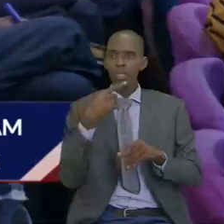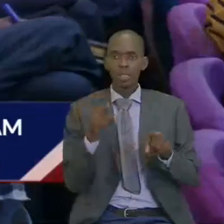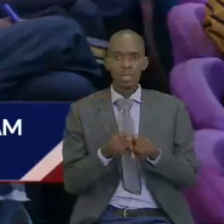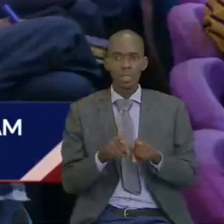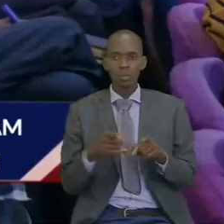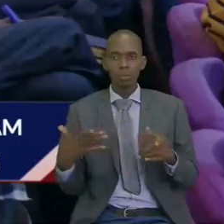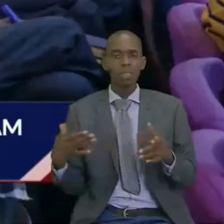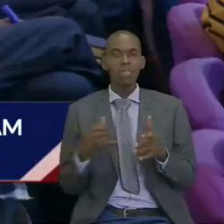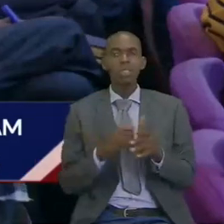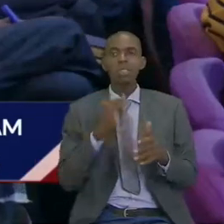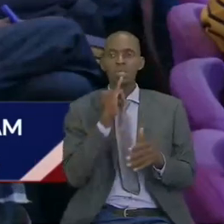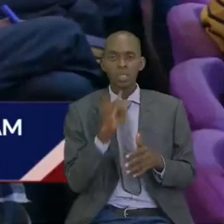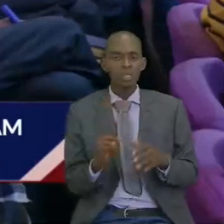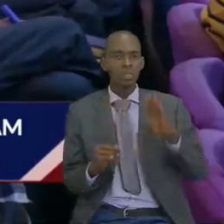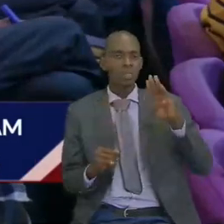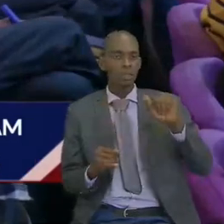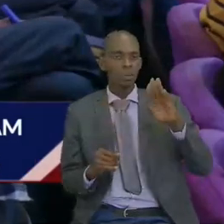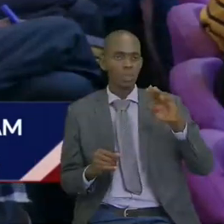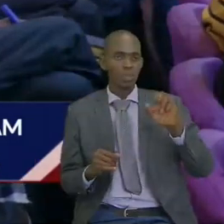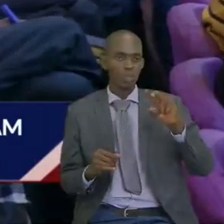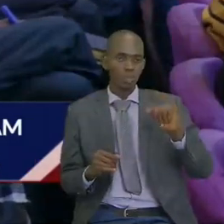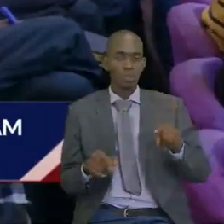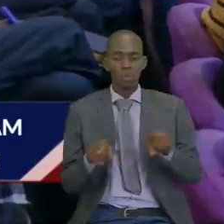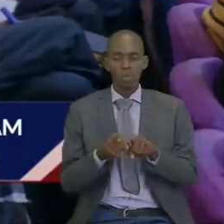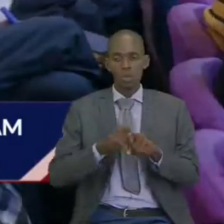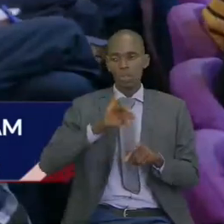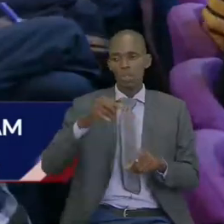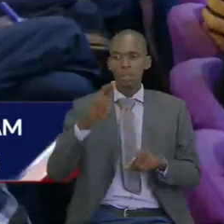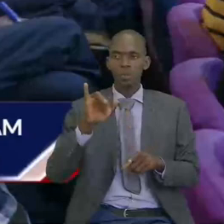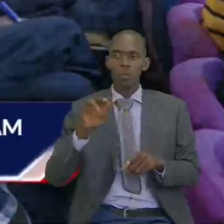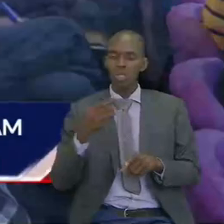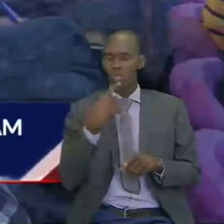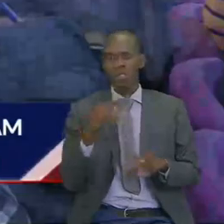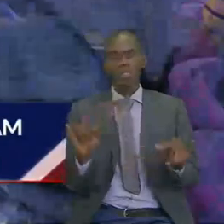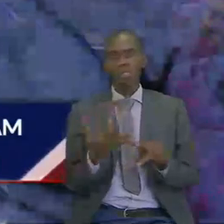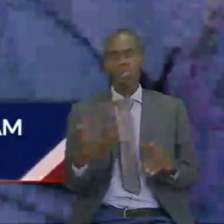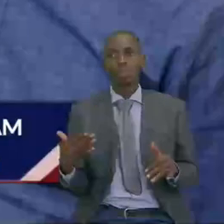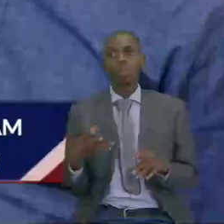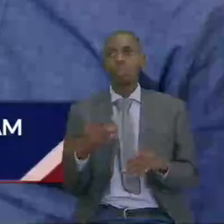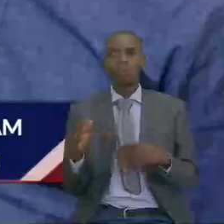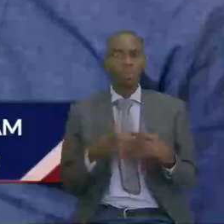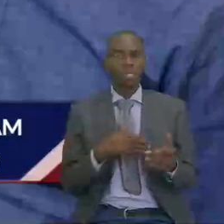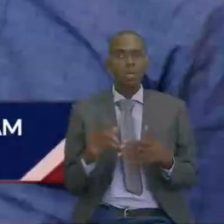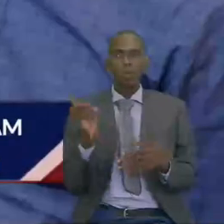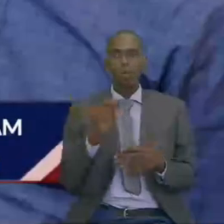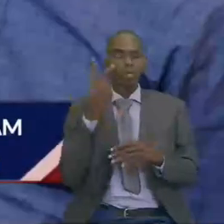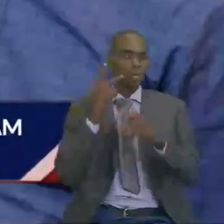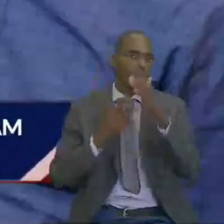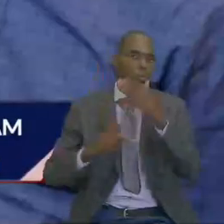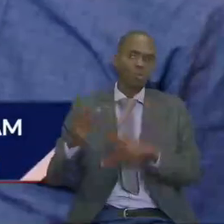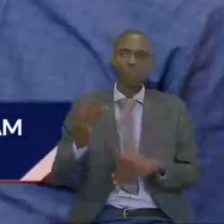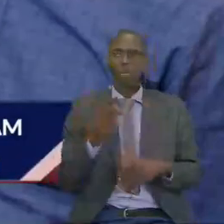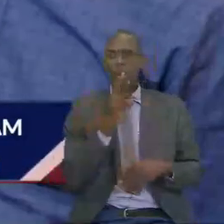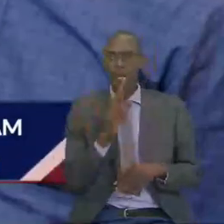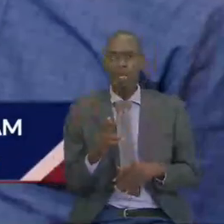les prédicateurs, ils disent la même chose. Où que les prophètes se trouvent, Esaïe en son temps, Jérémie